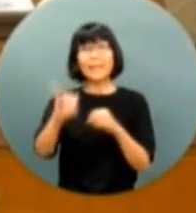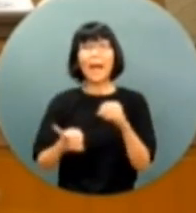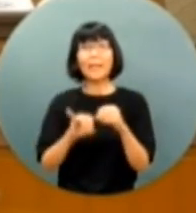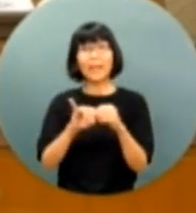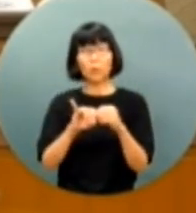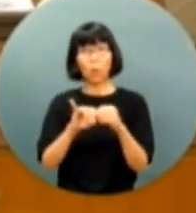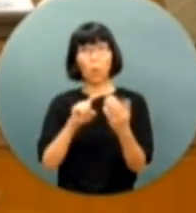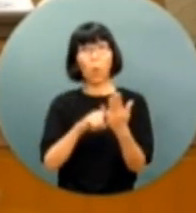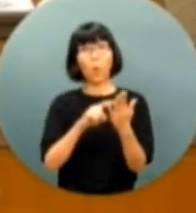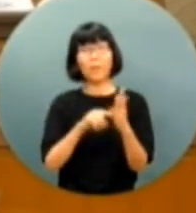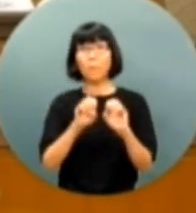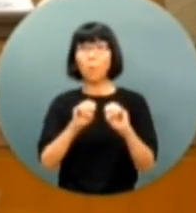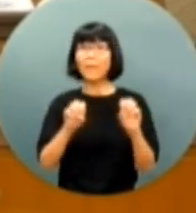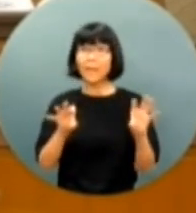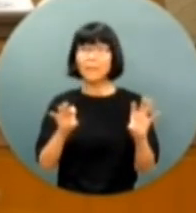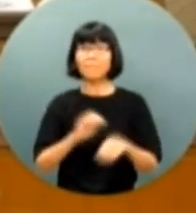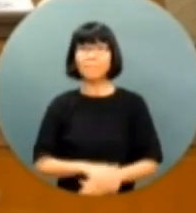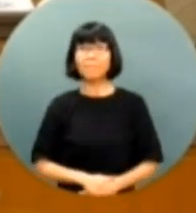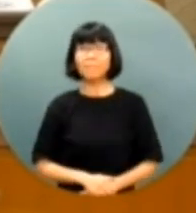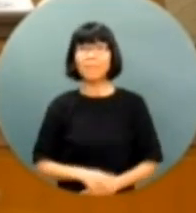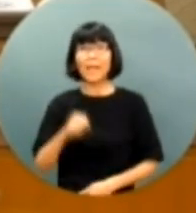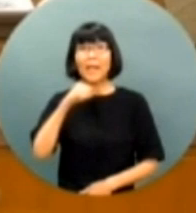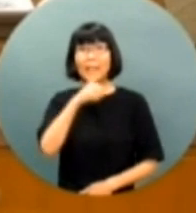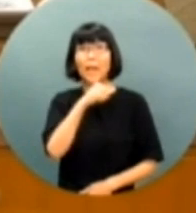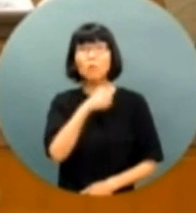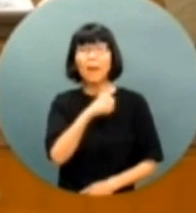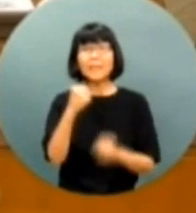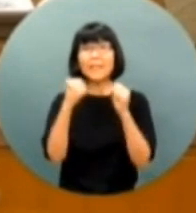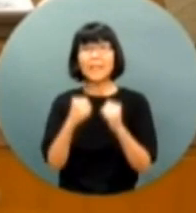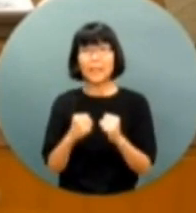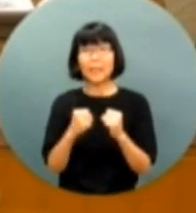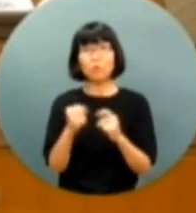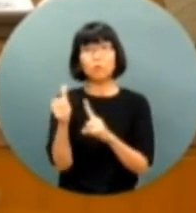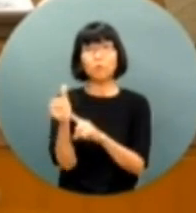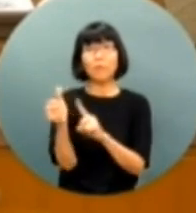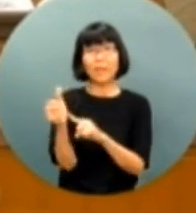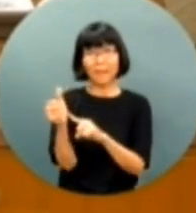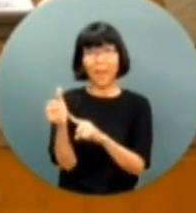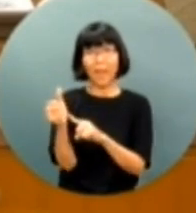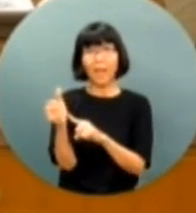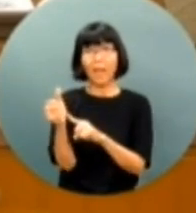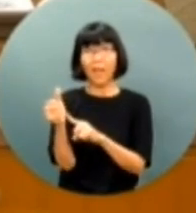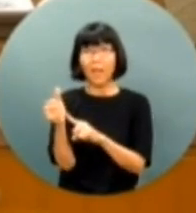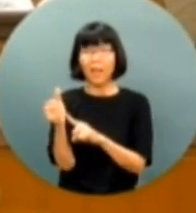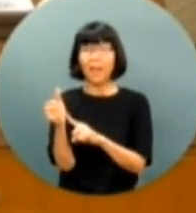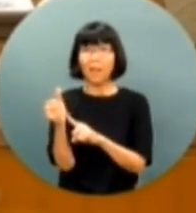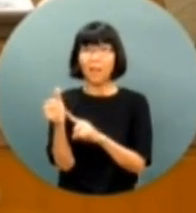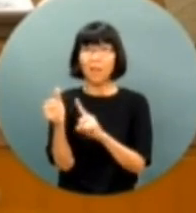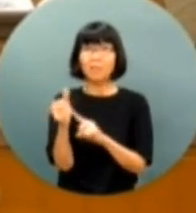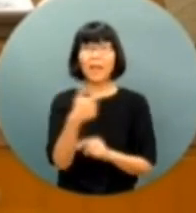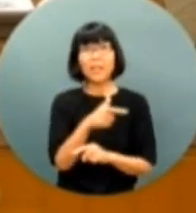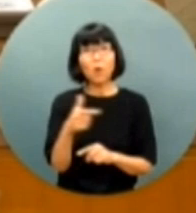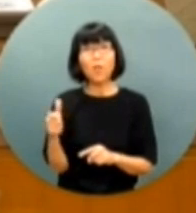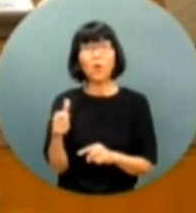して、倉吉市出身、台湾在住の指揮者、徳岡直樹さんや、海賊と呼ばれた男、永遠のゼロなどの作